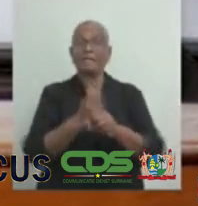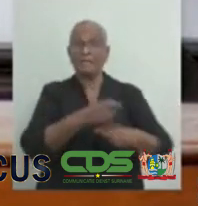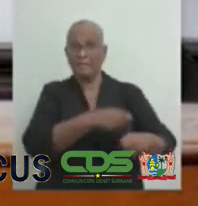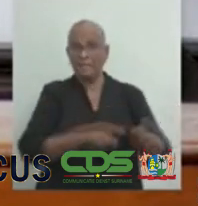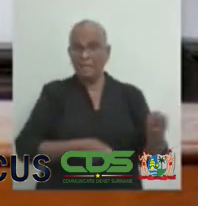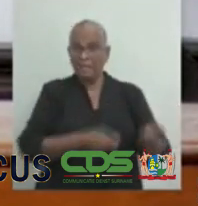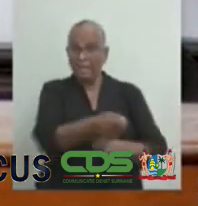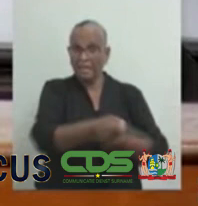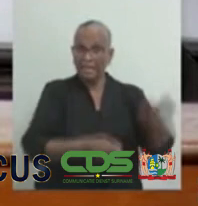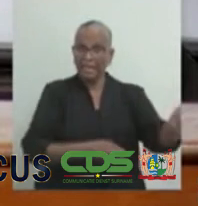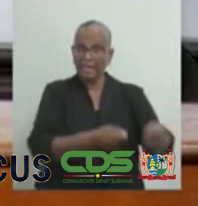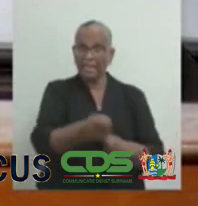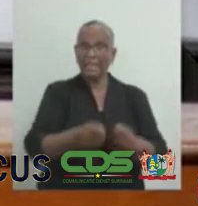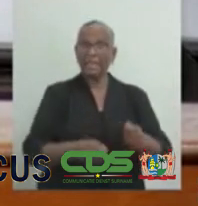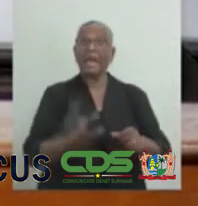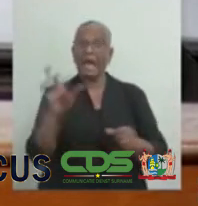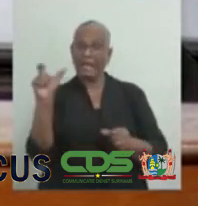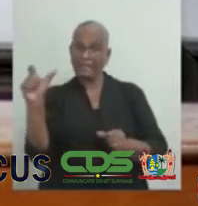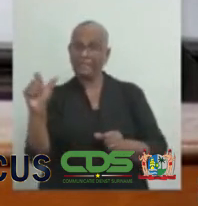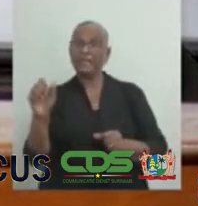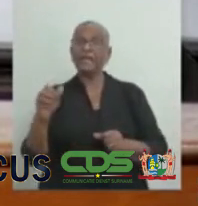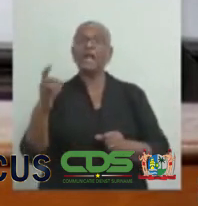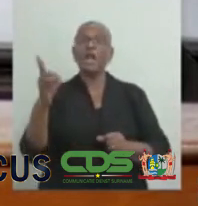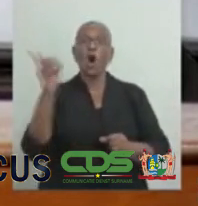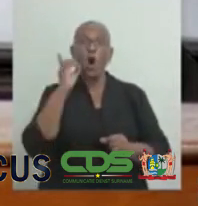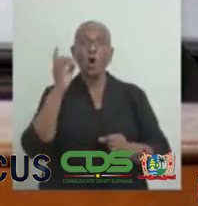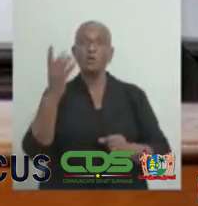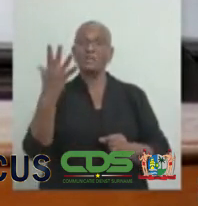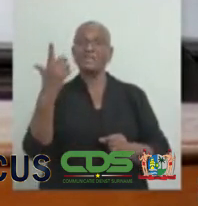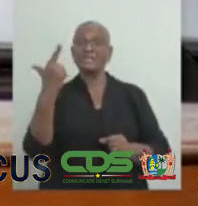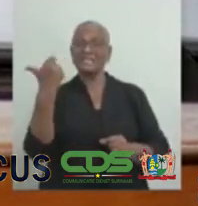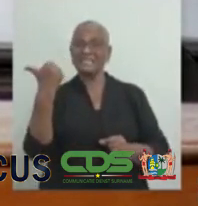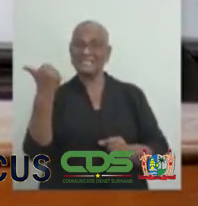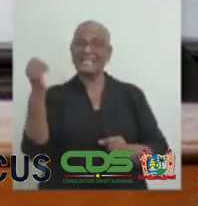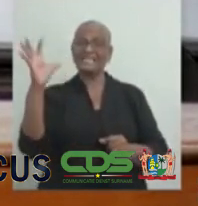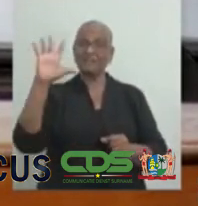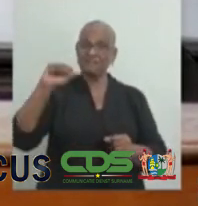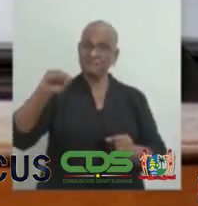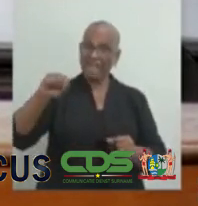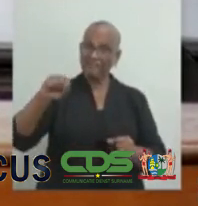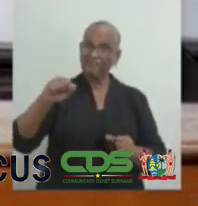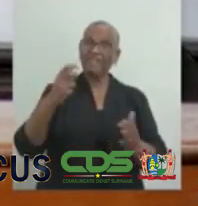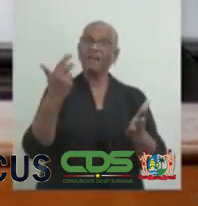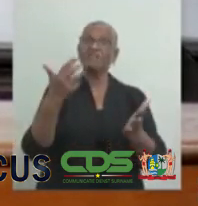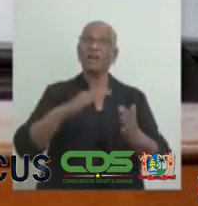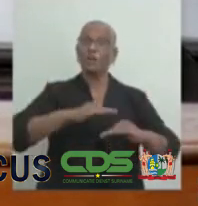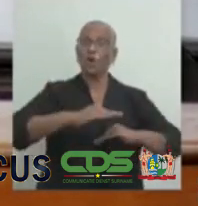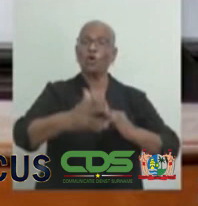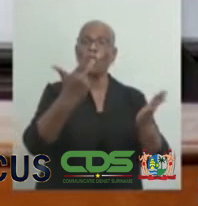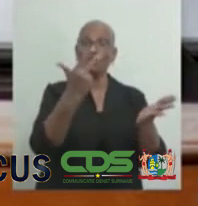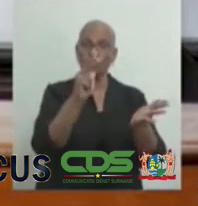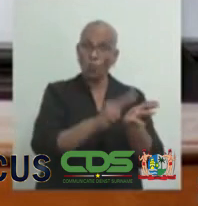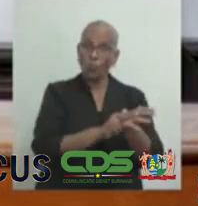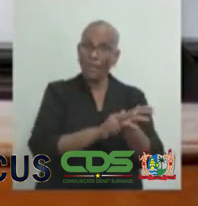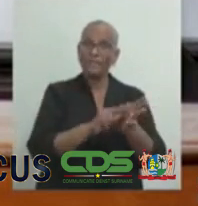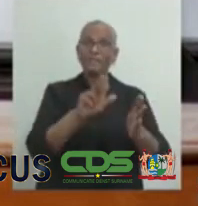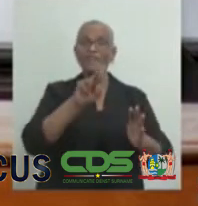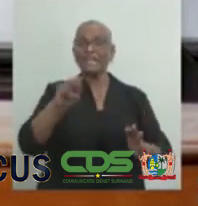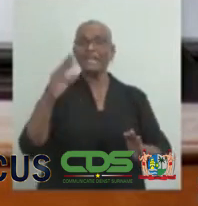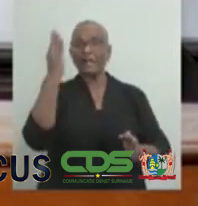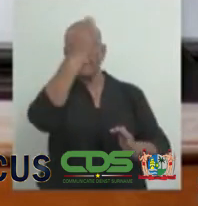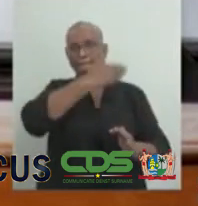artikel 156 lid 3 van de grondwet van de Republiek Suriname. In verband met